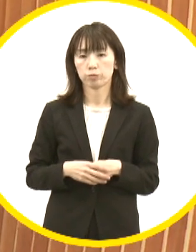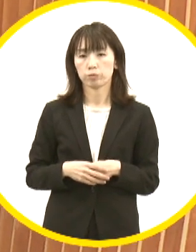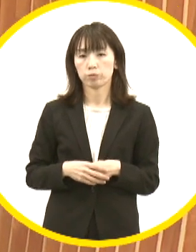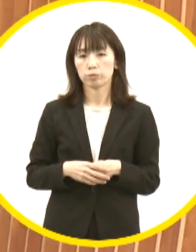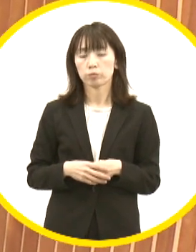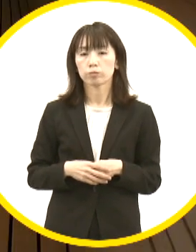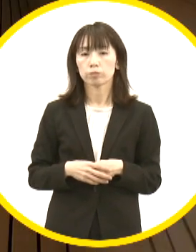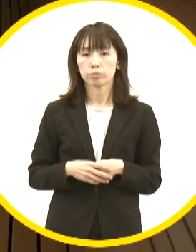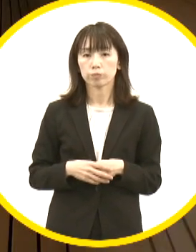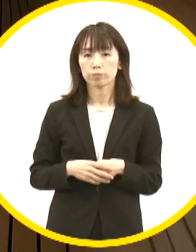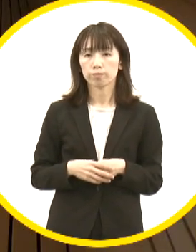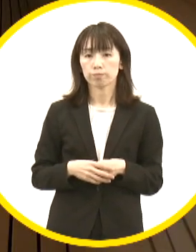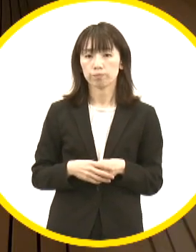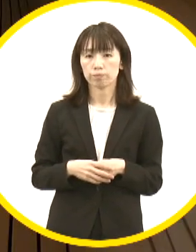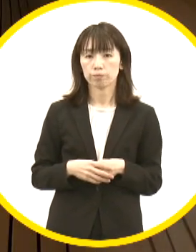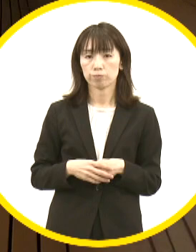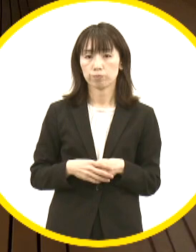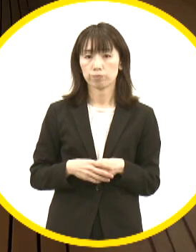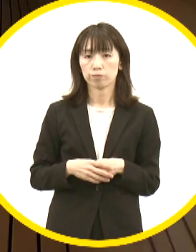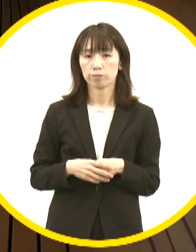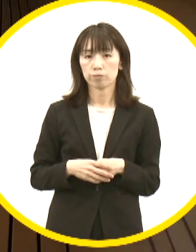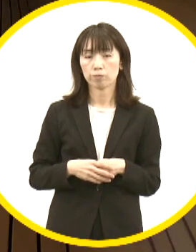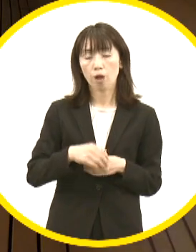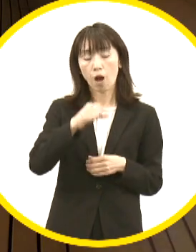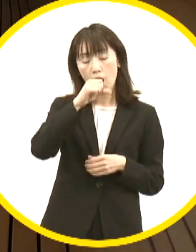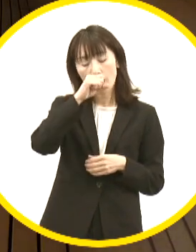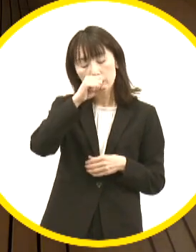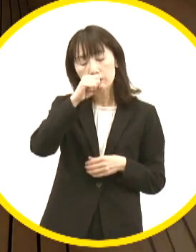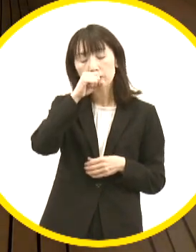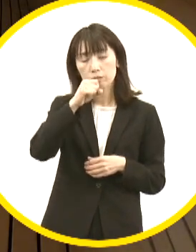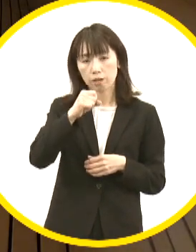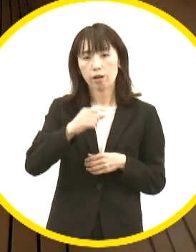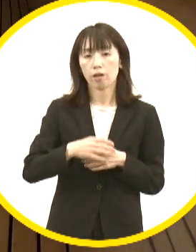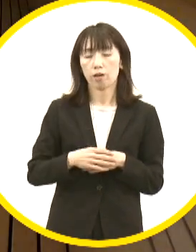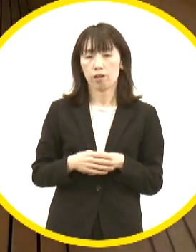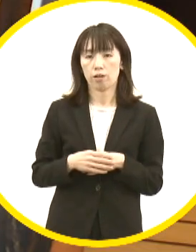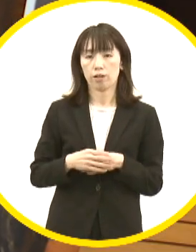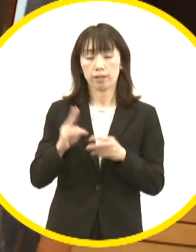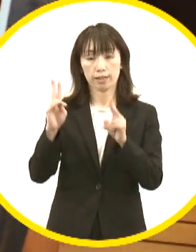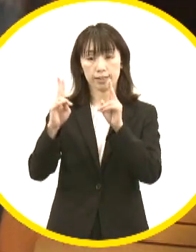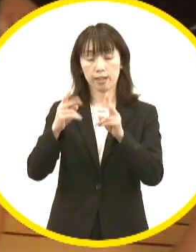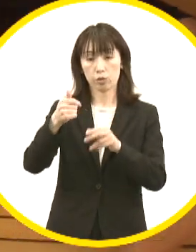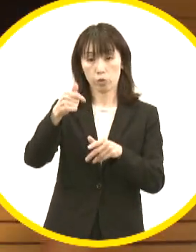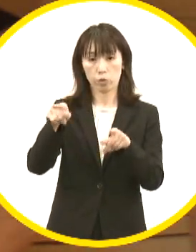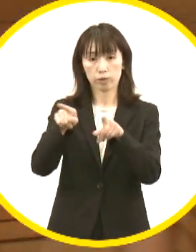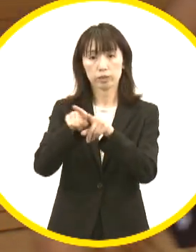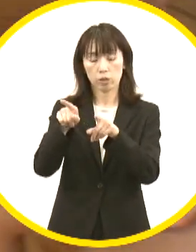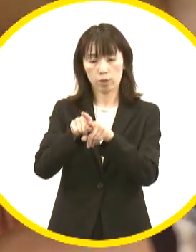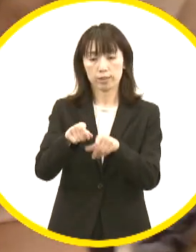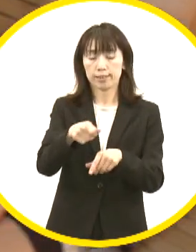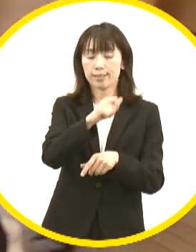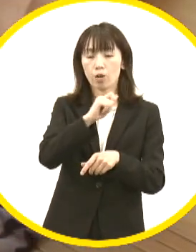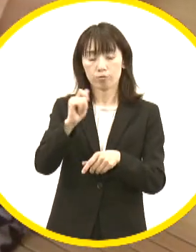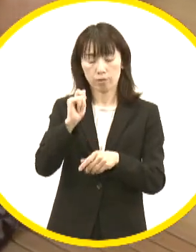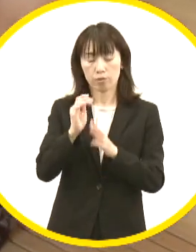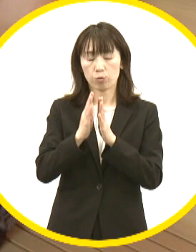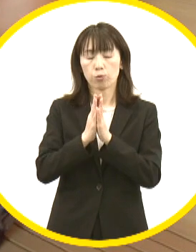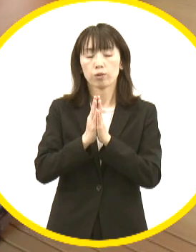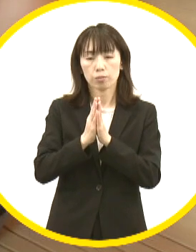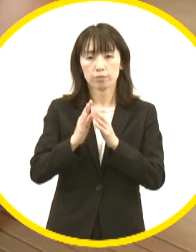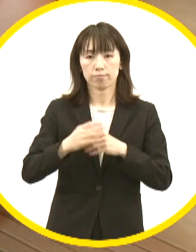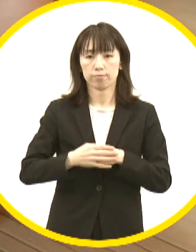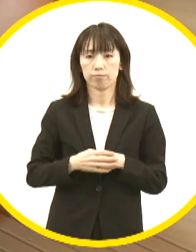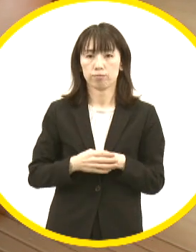わー最高。いいっすね。 社長と一緒にサウナで整います。